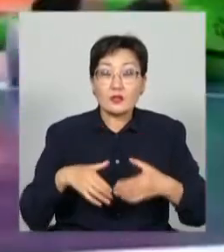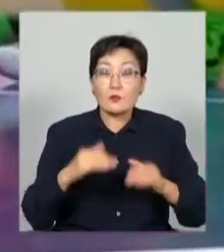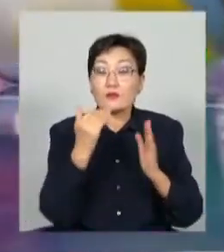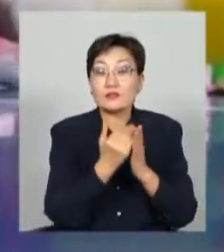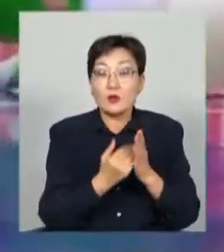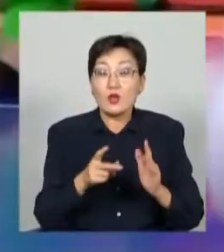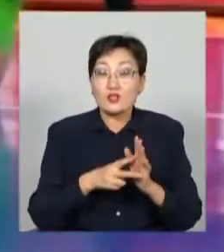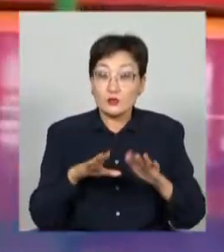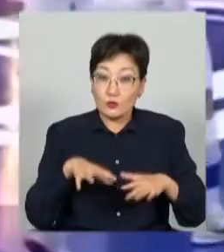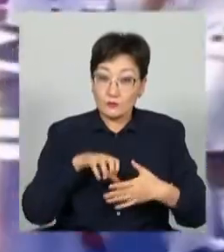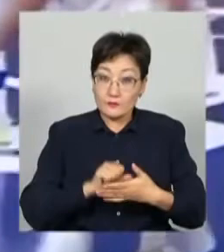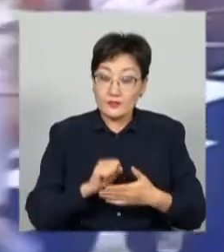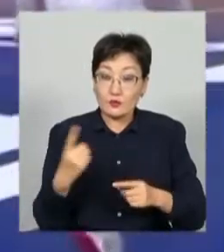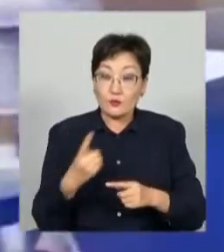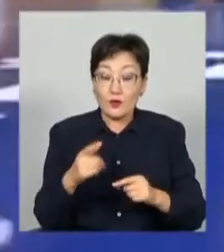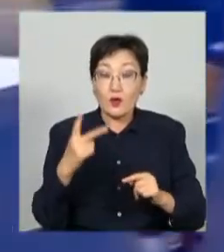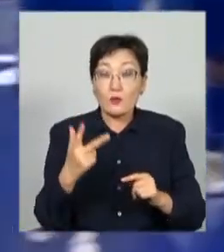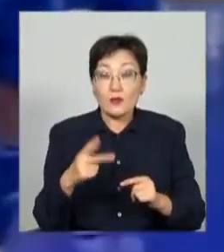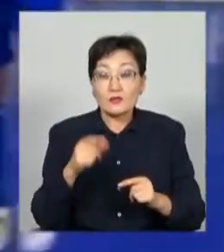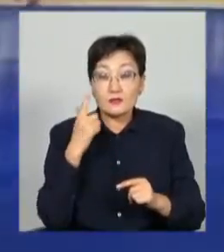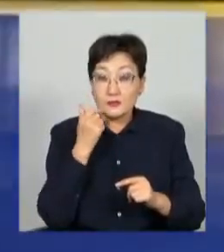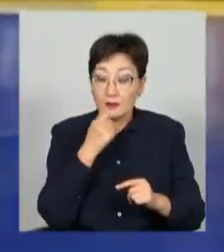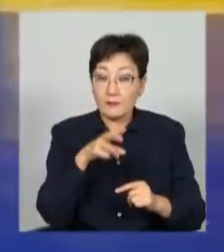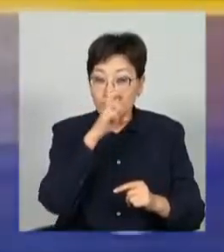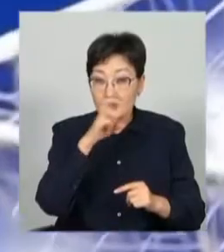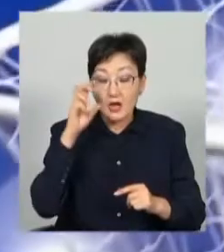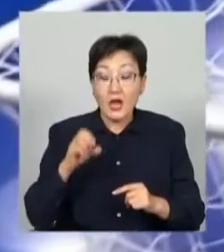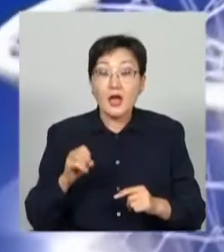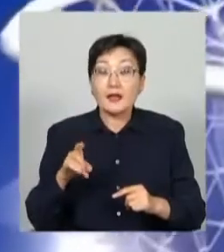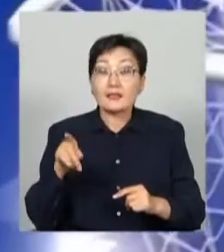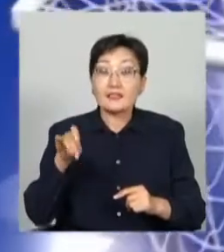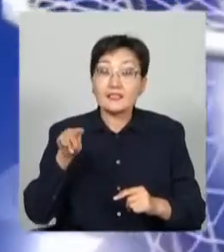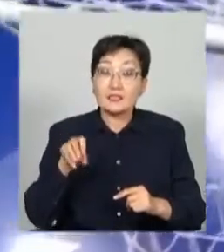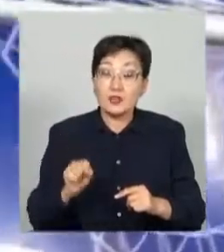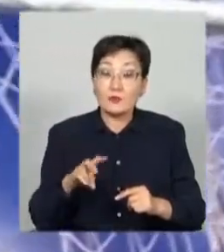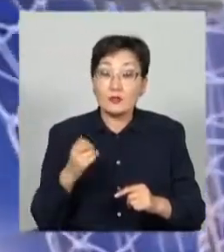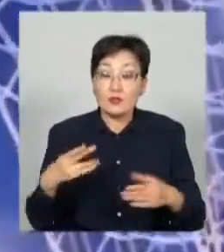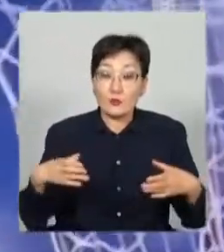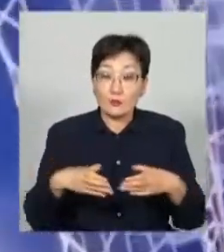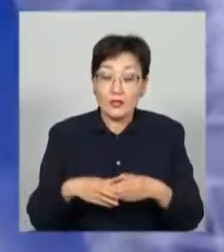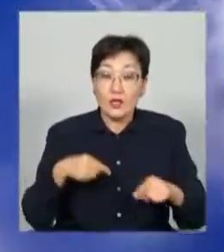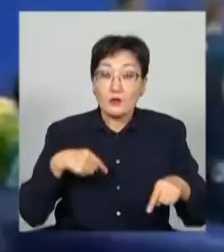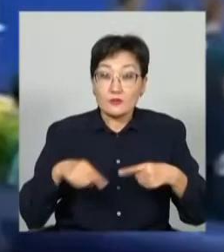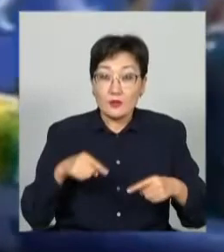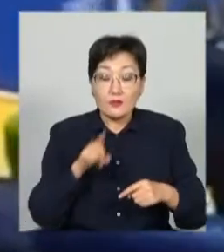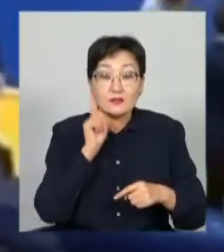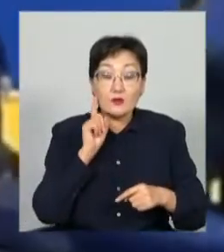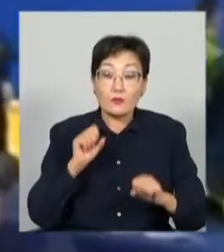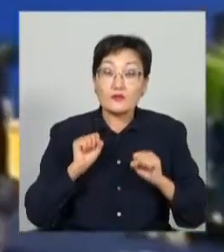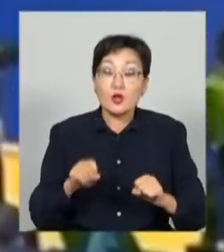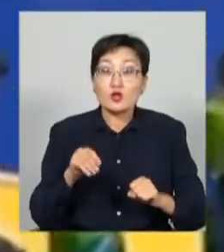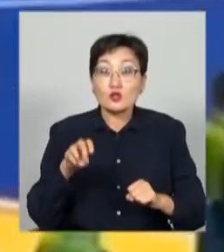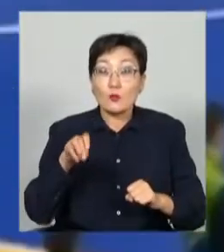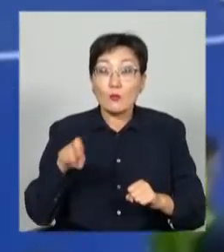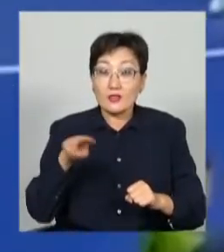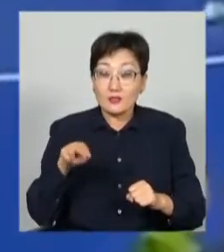кестесінде 7-ші орында тұр. Алғашқы үштікте Испания, Бразилия, Аргентина орналасқан. Ал ұлттық құрамада доп тебетін жас спортшы Жомарт Тоқаев